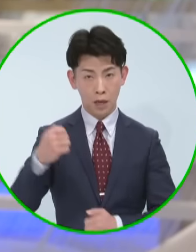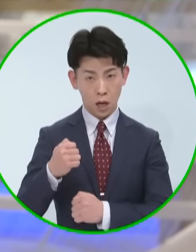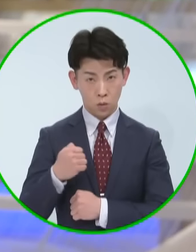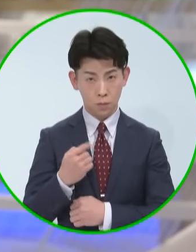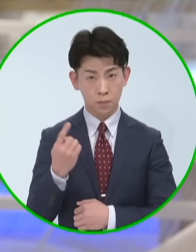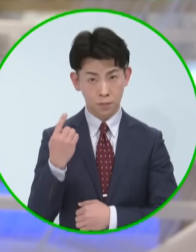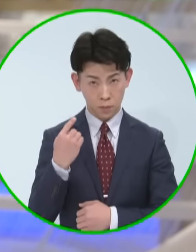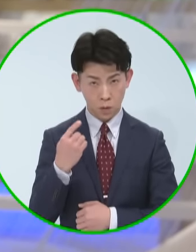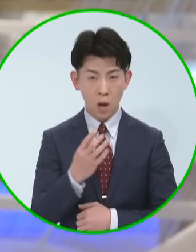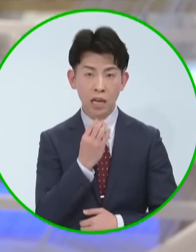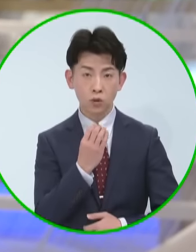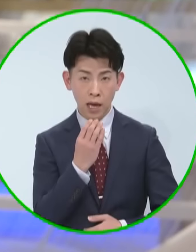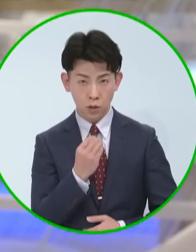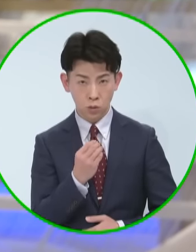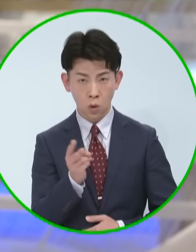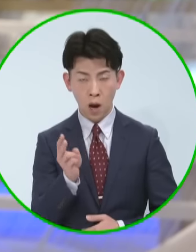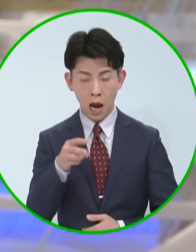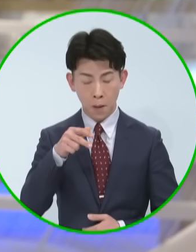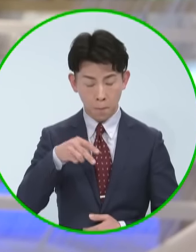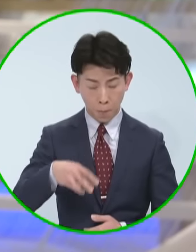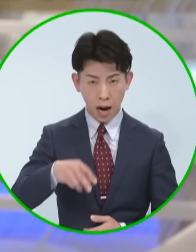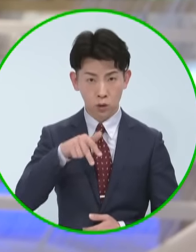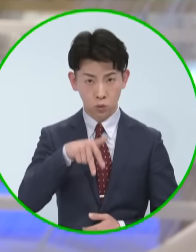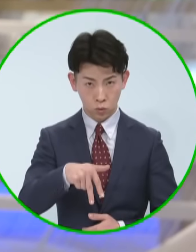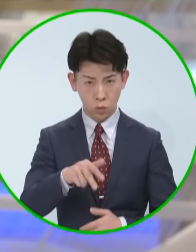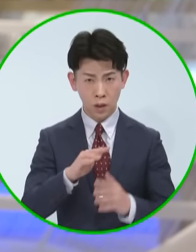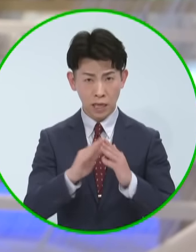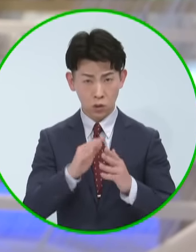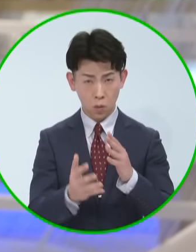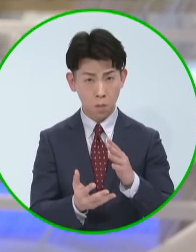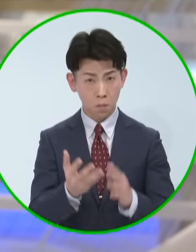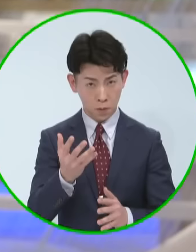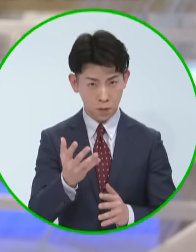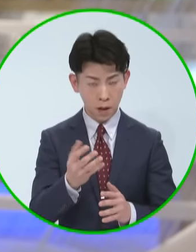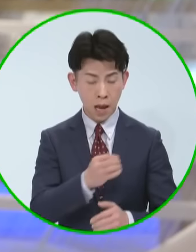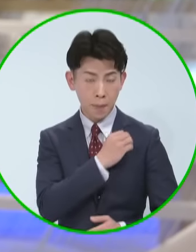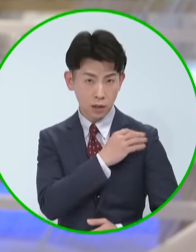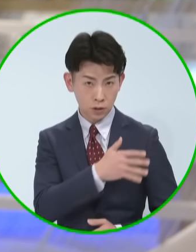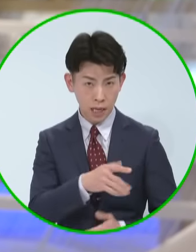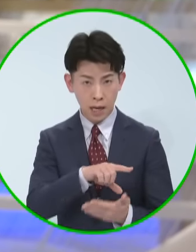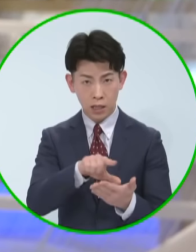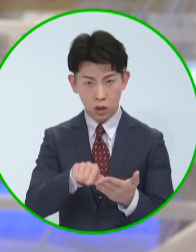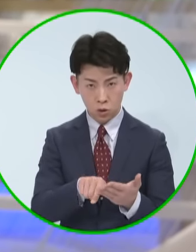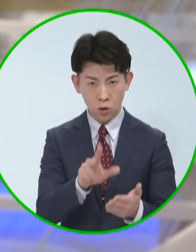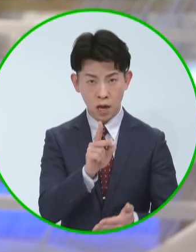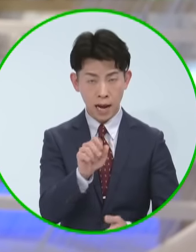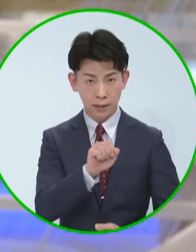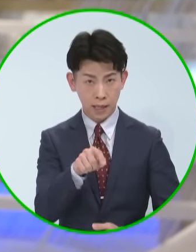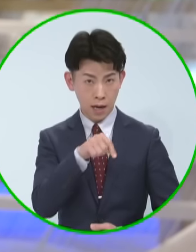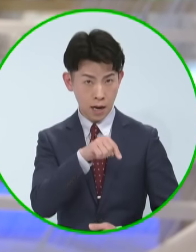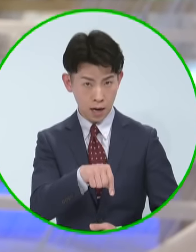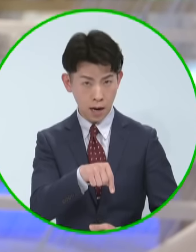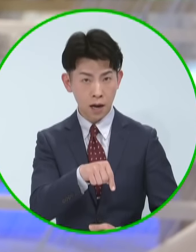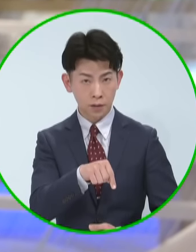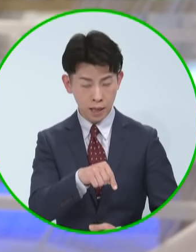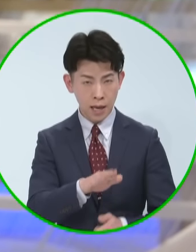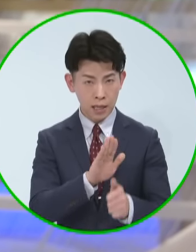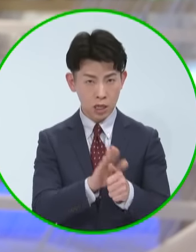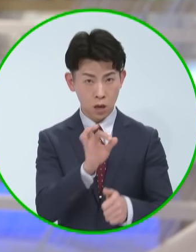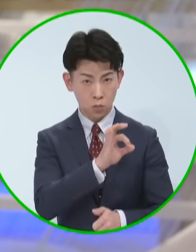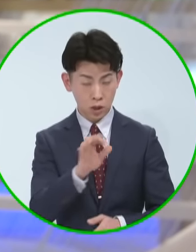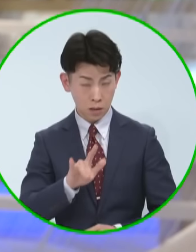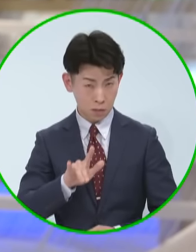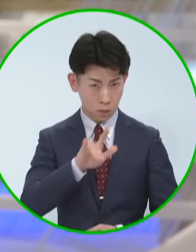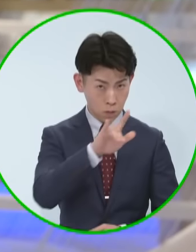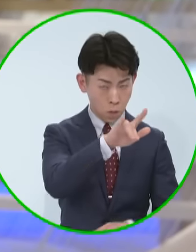アメリカ軍は2日、イスラエルとイスラム組織ハマスの戦闘が続くパレスチナ自治区ガザに上空から人道